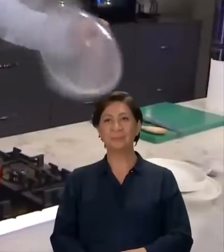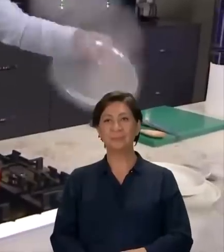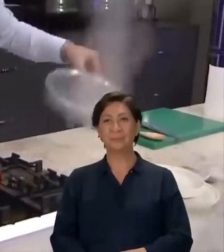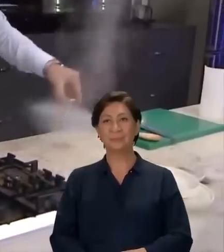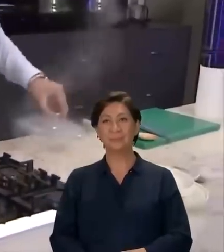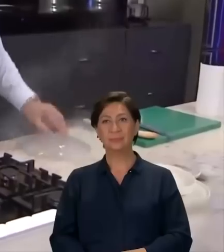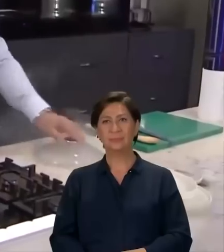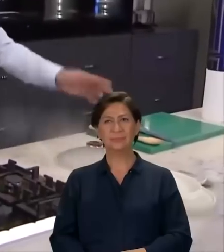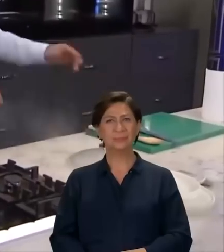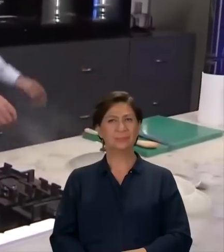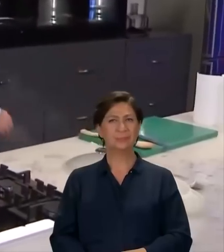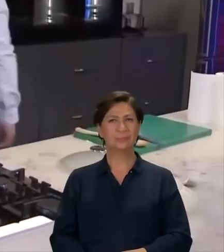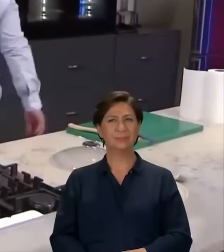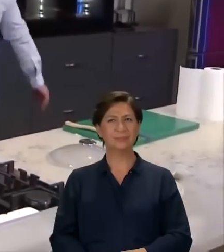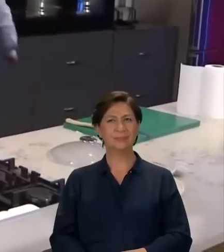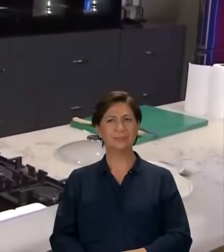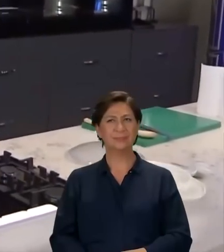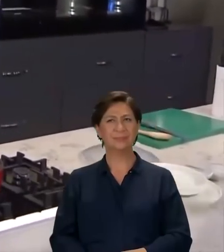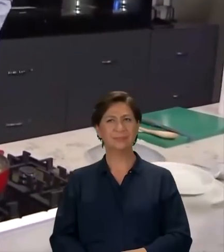Evet, açabilirsiniz.